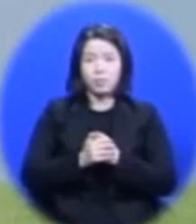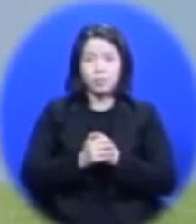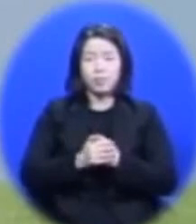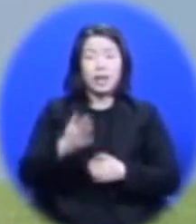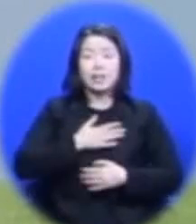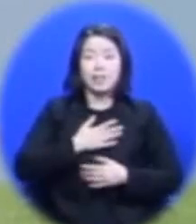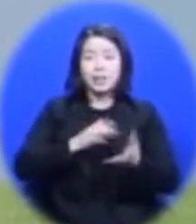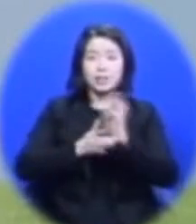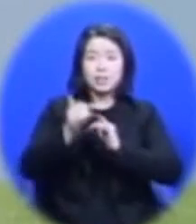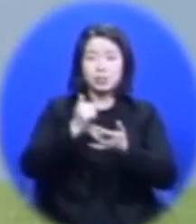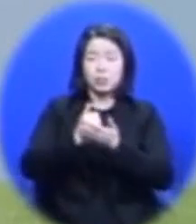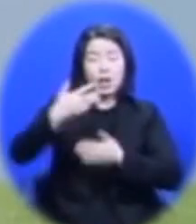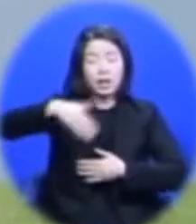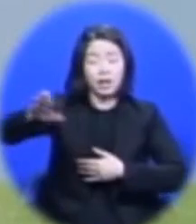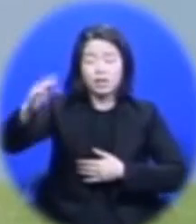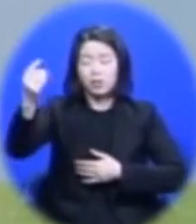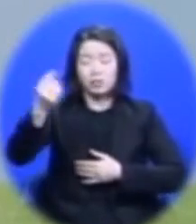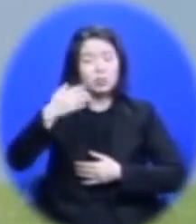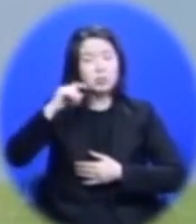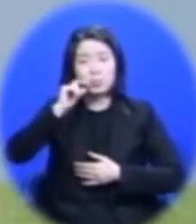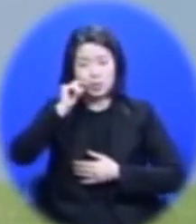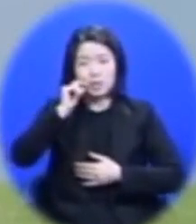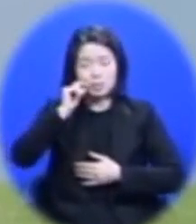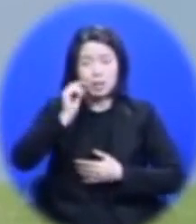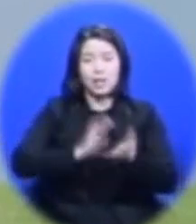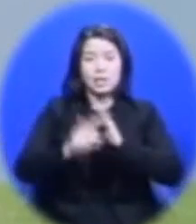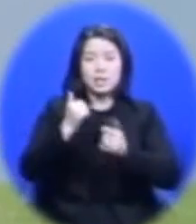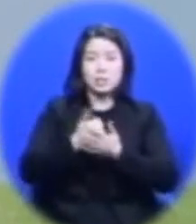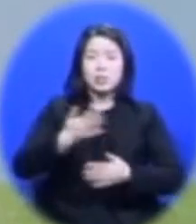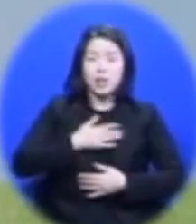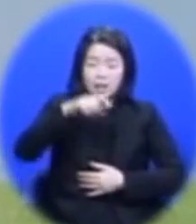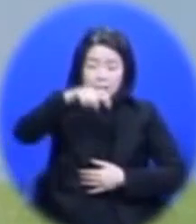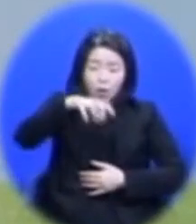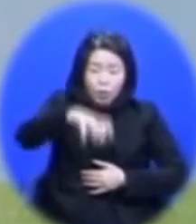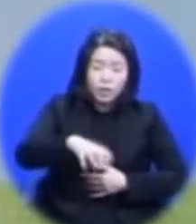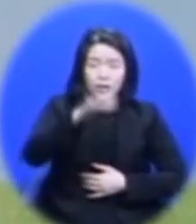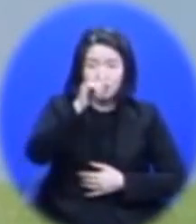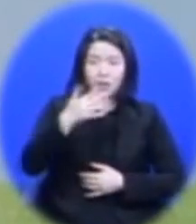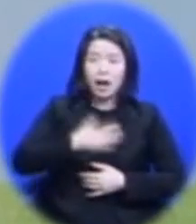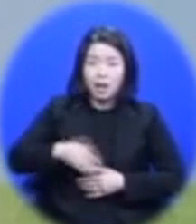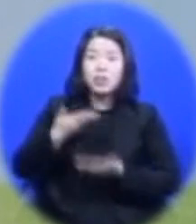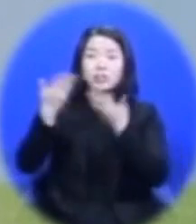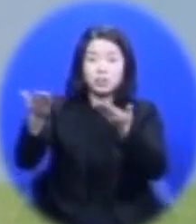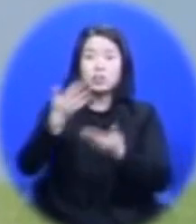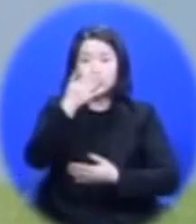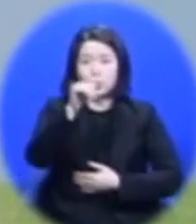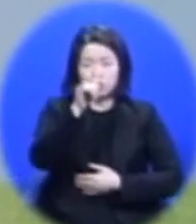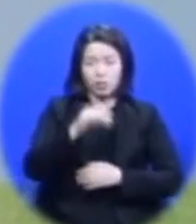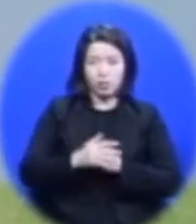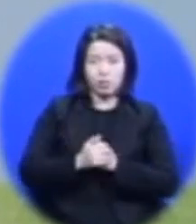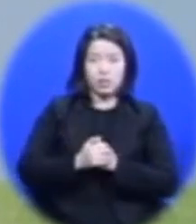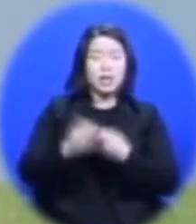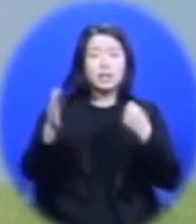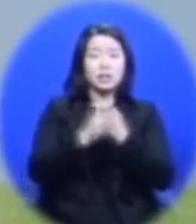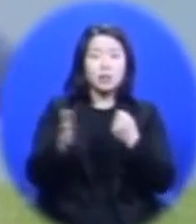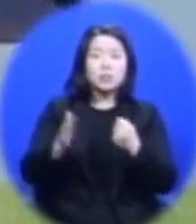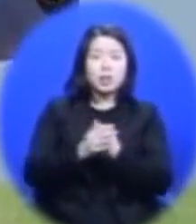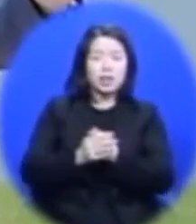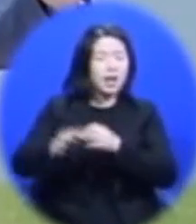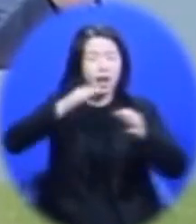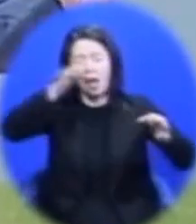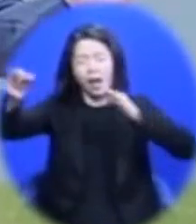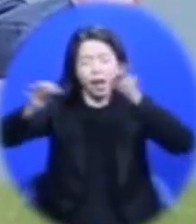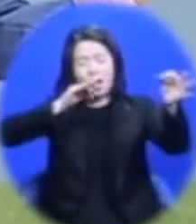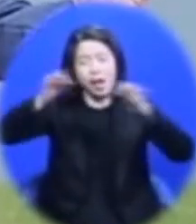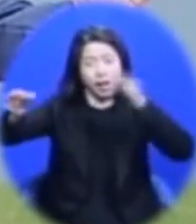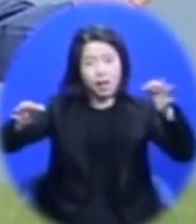나는 예수님께로 갈 수 없지만 예수님께 내가 여기 있다는 것을 알려드릴 수는 있잖아. 그래서 그는 소리소리